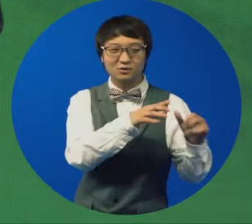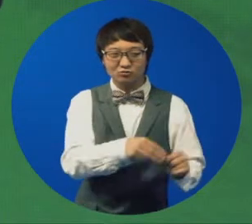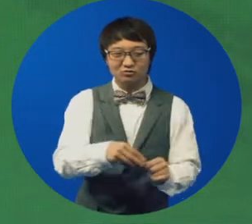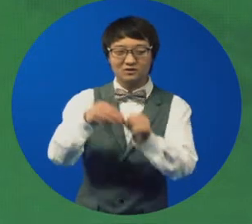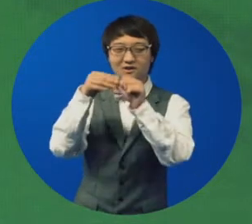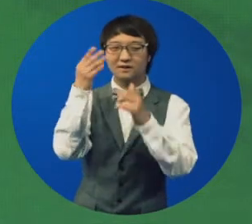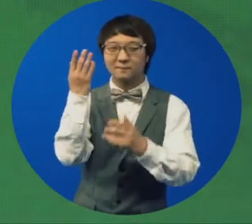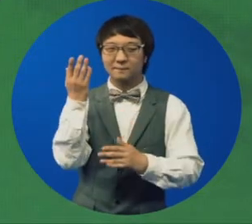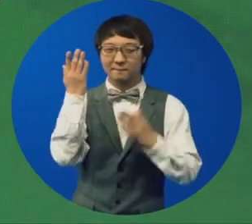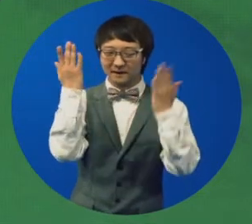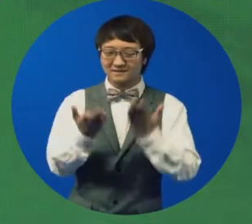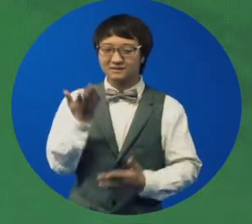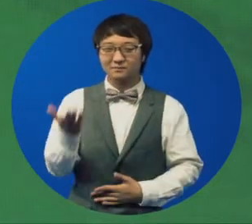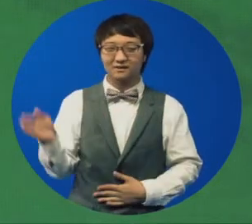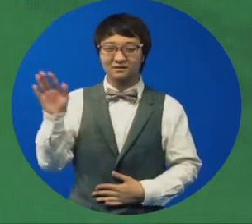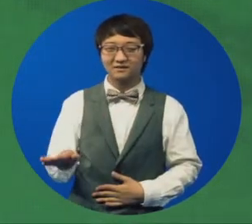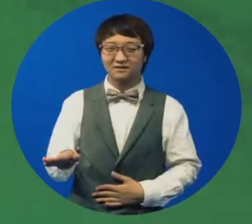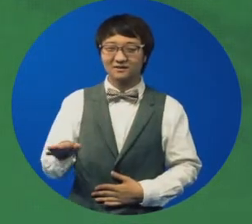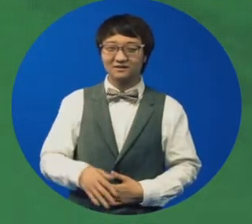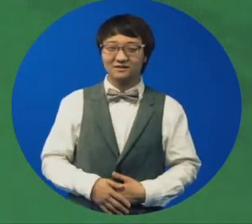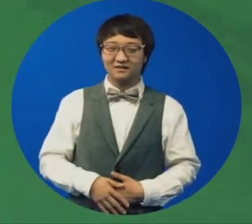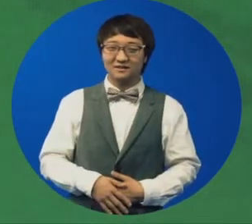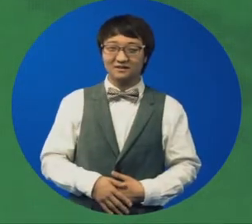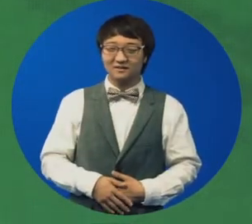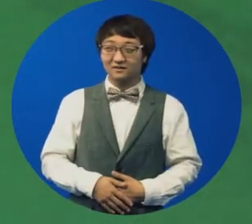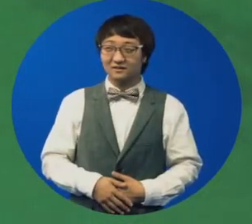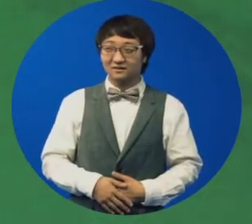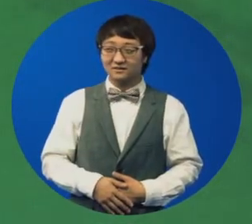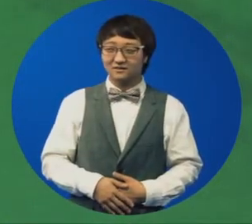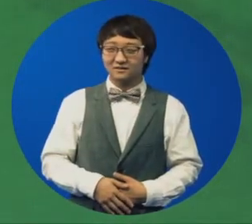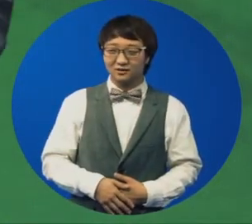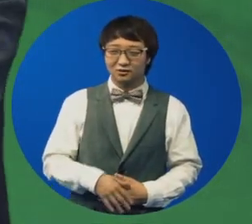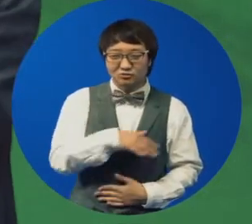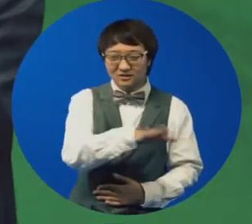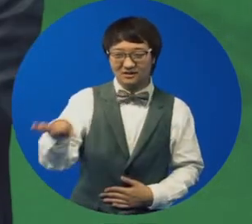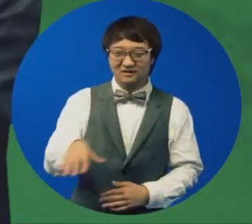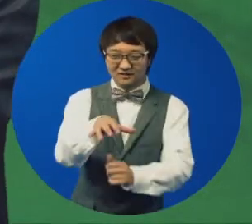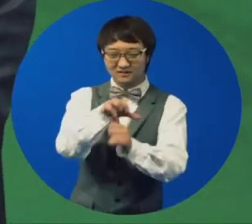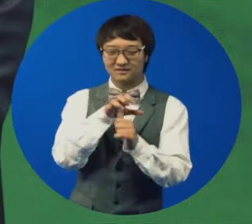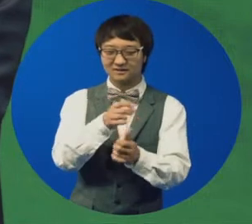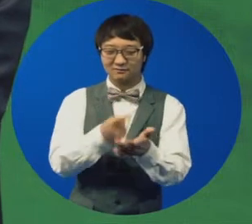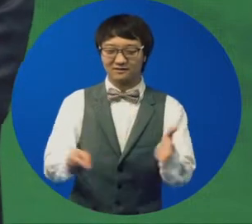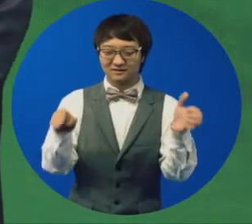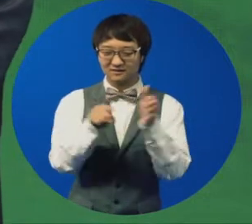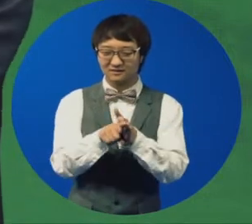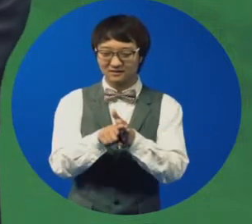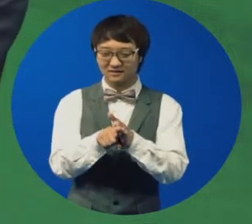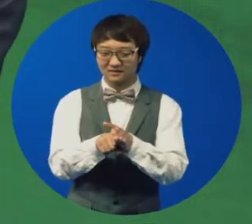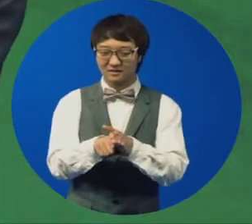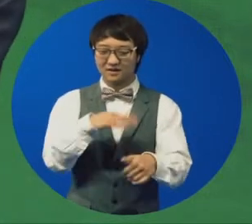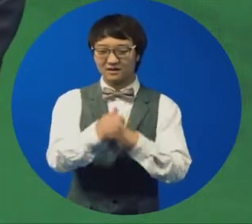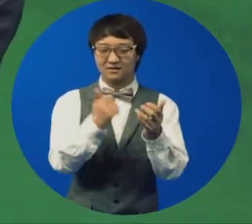우리의 믿음이 이 땅 위에서 사용되기 위해서 하나님이 우리를 쓰시기 위해서는 우리들이 하나님 앞에 인정받는